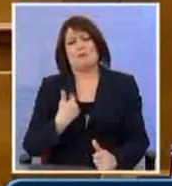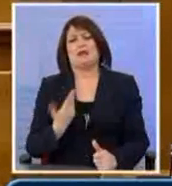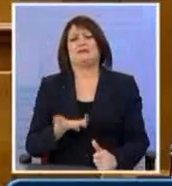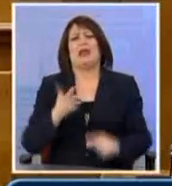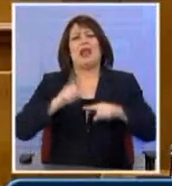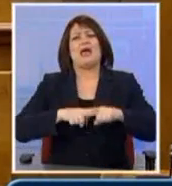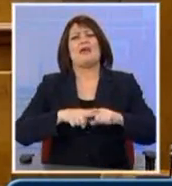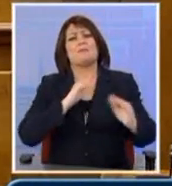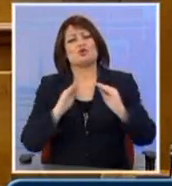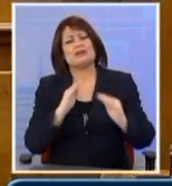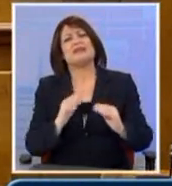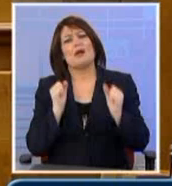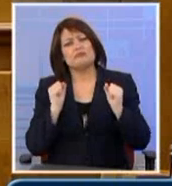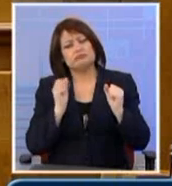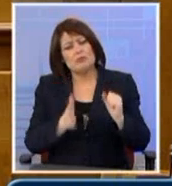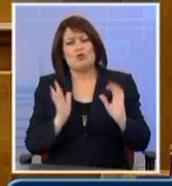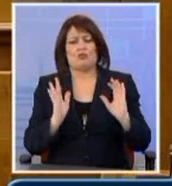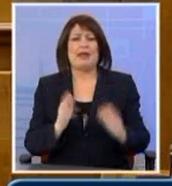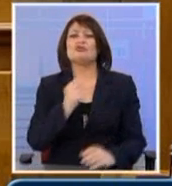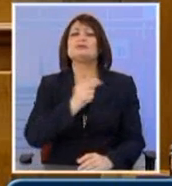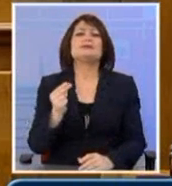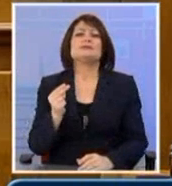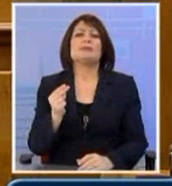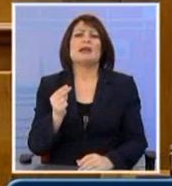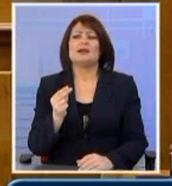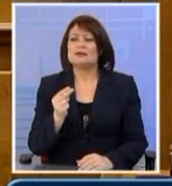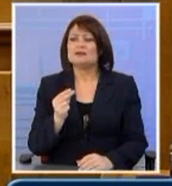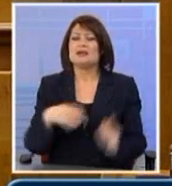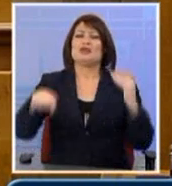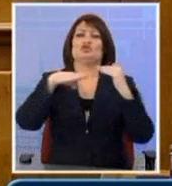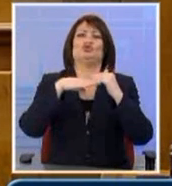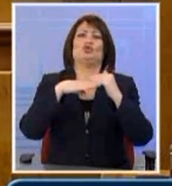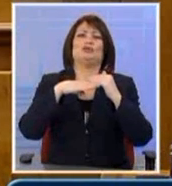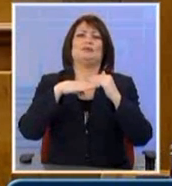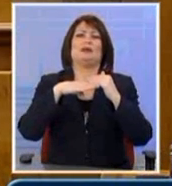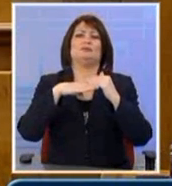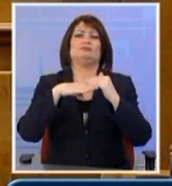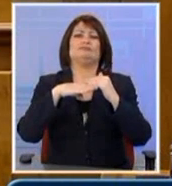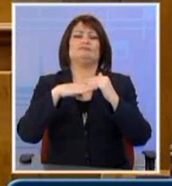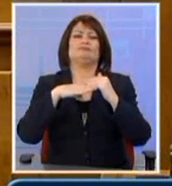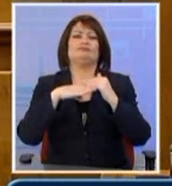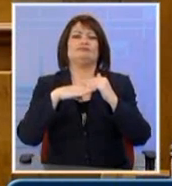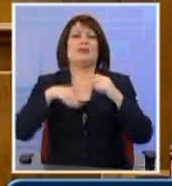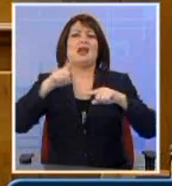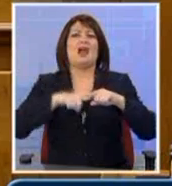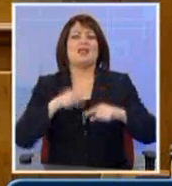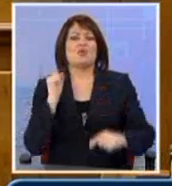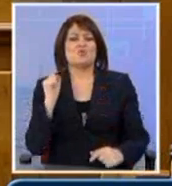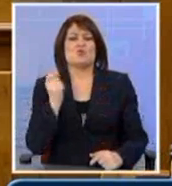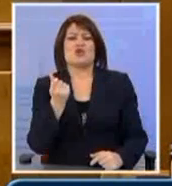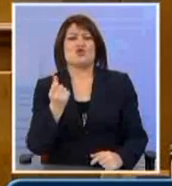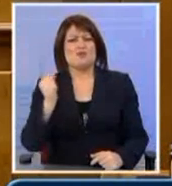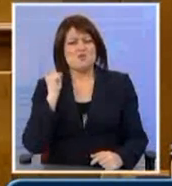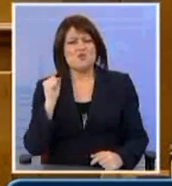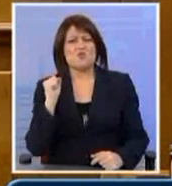Προστατευμένη και ασφαλής επάνωδος στις αγορές, που σημαίνει επάνωδος στη θεσμική ισοτιμία, στην δημοσιονομική κυριαρχία της χώρας. Κάτι που δεν